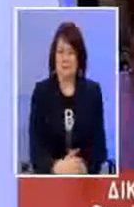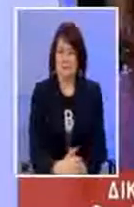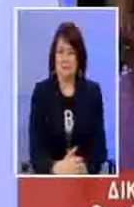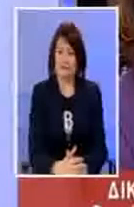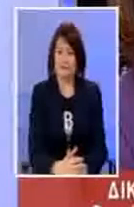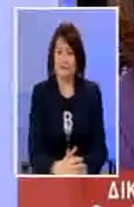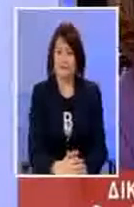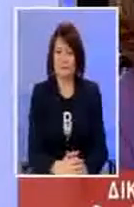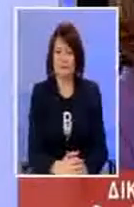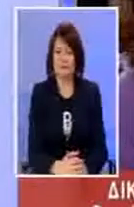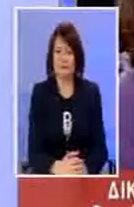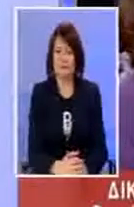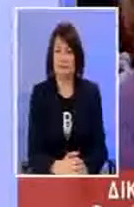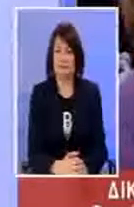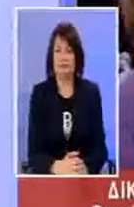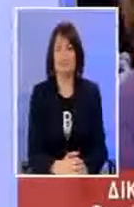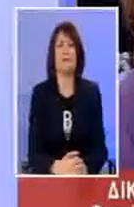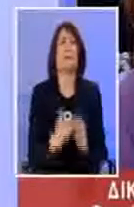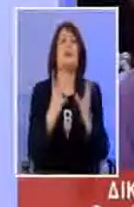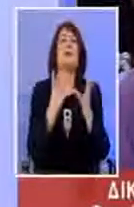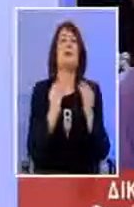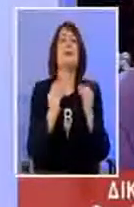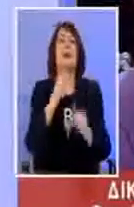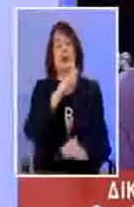καθημερινά. Τα πολύ δύσκολα